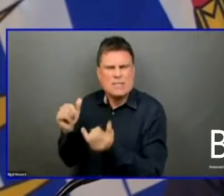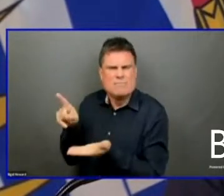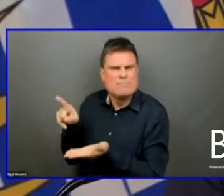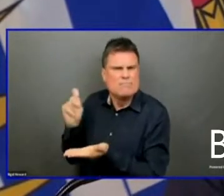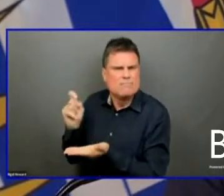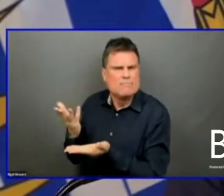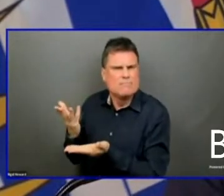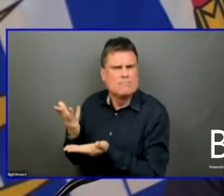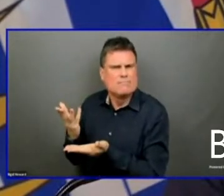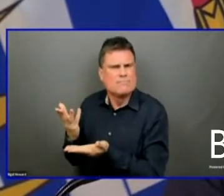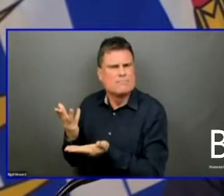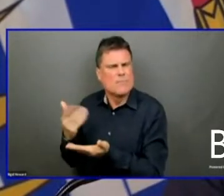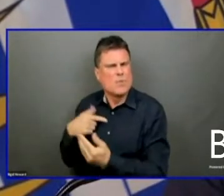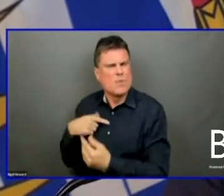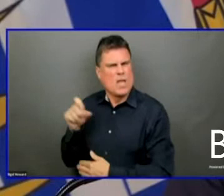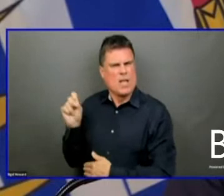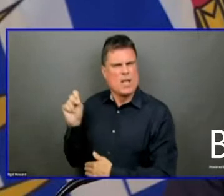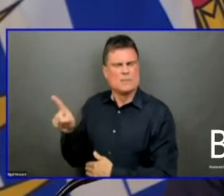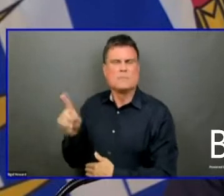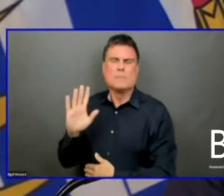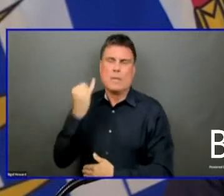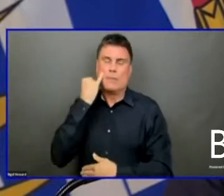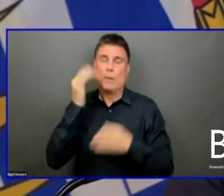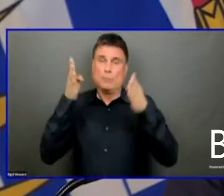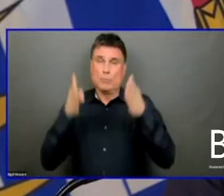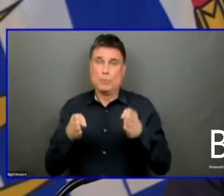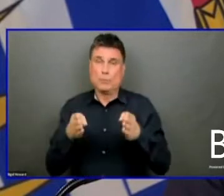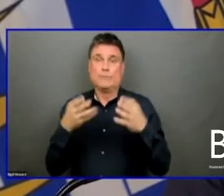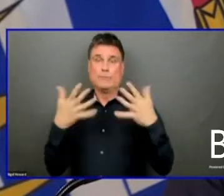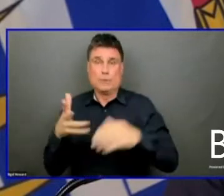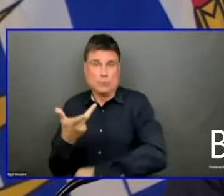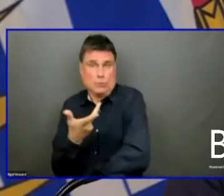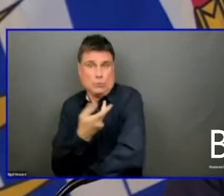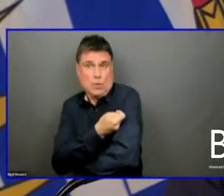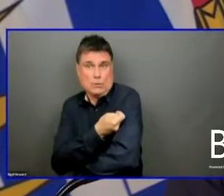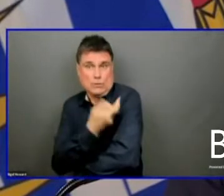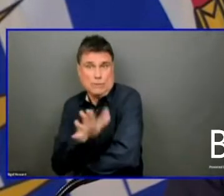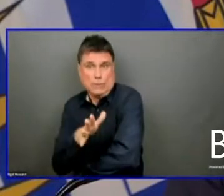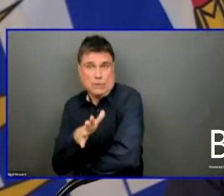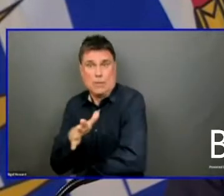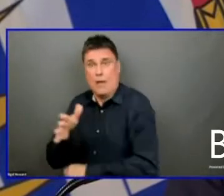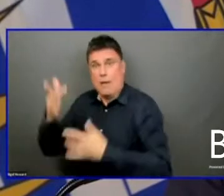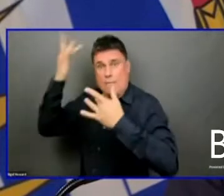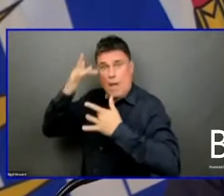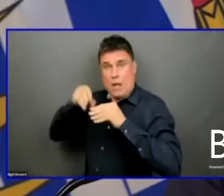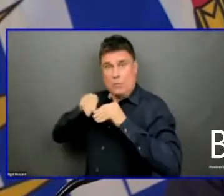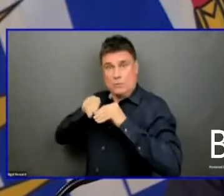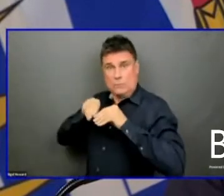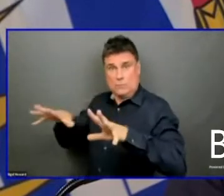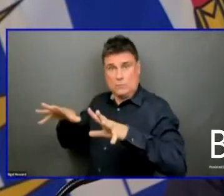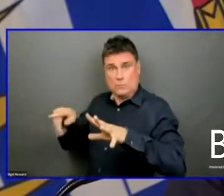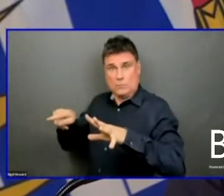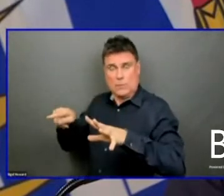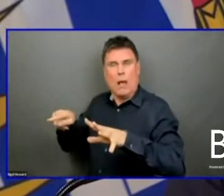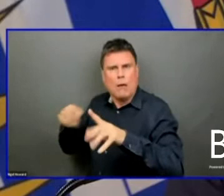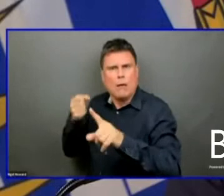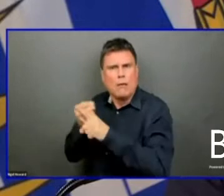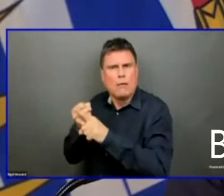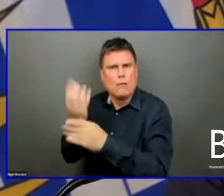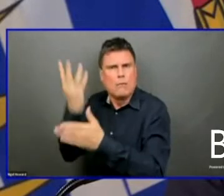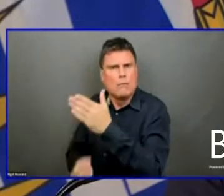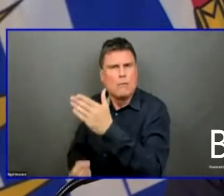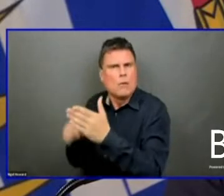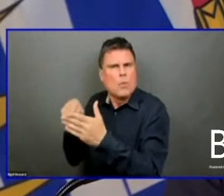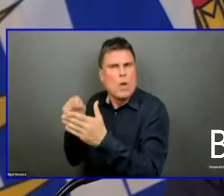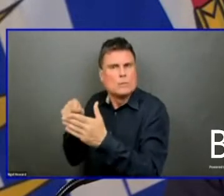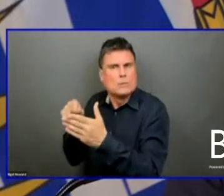And, if that falls into your expectations, And just wondering, 他说，从你疫区的来看，